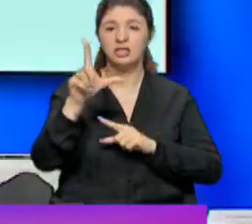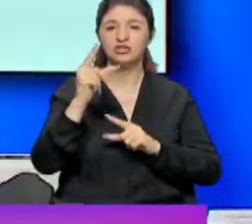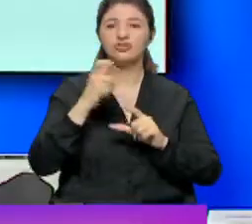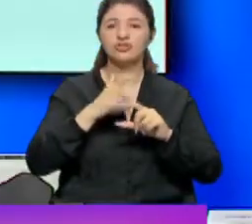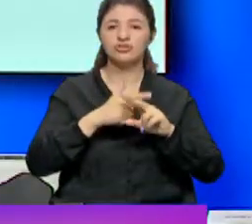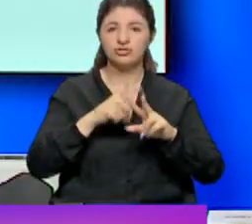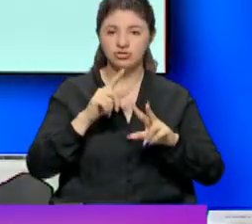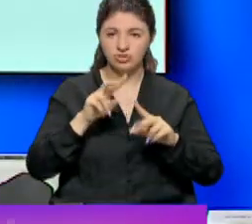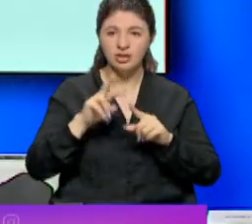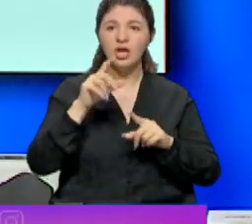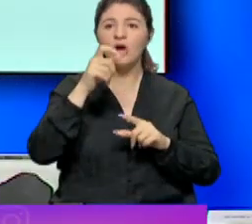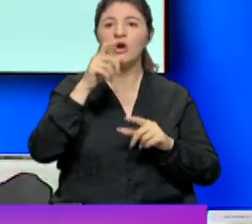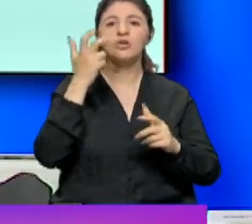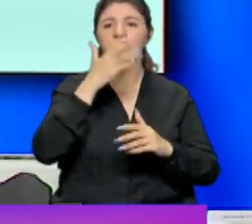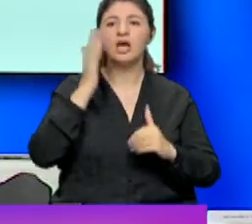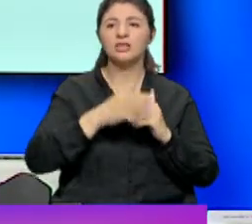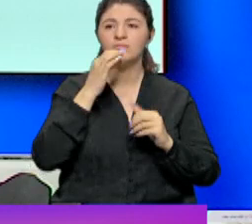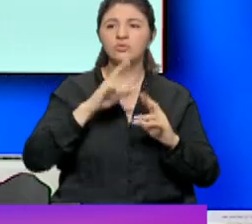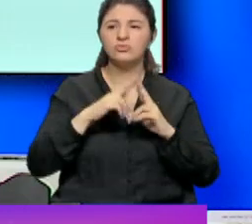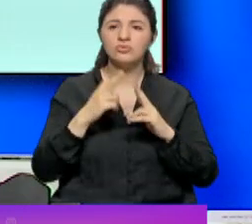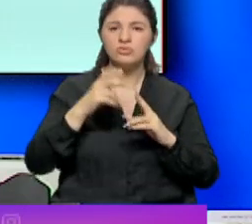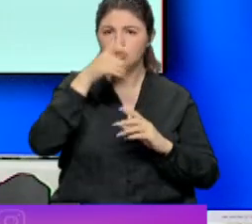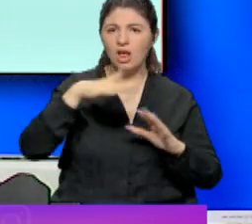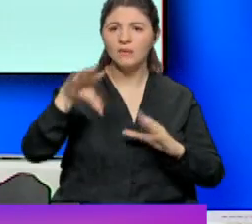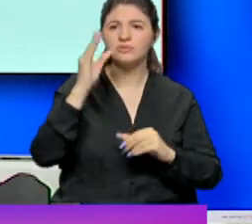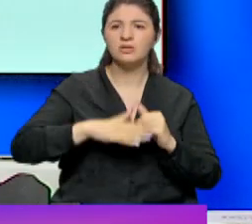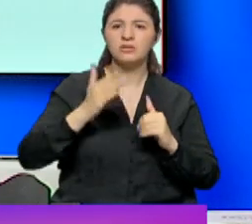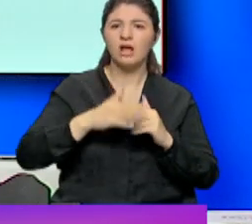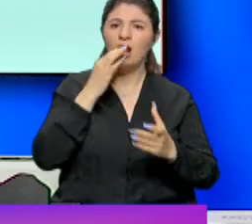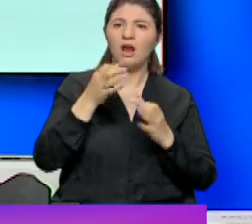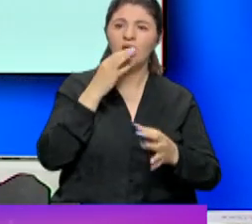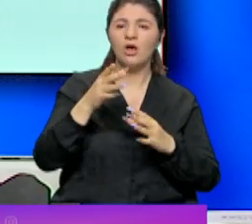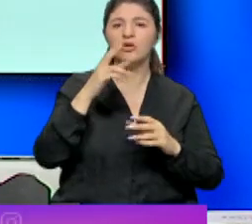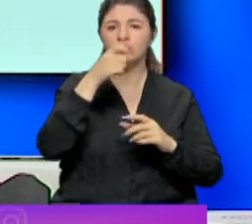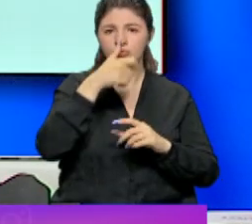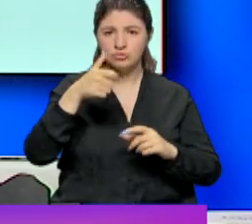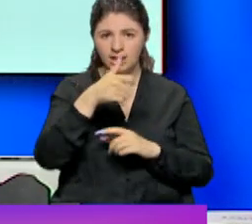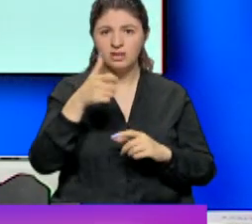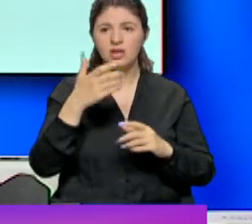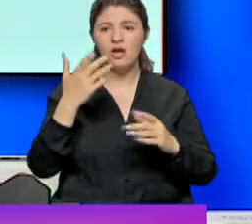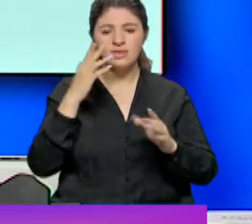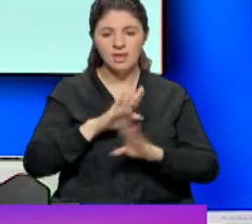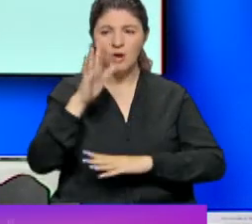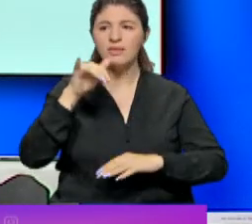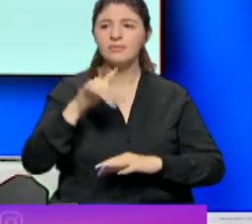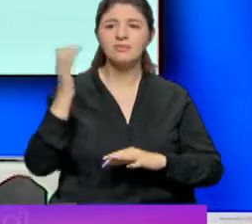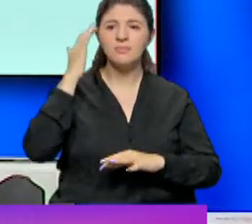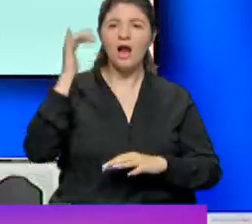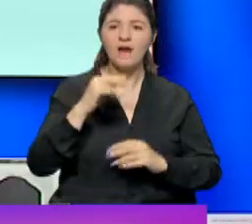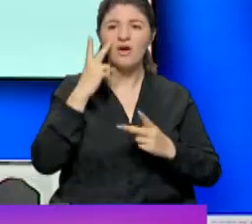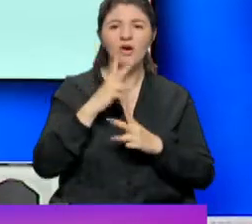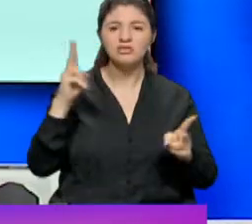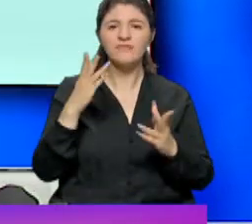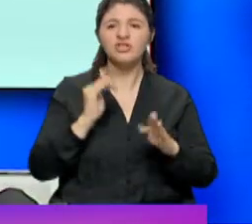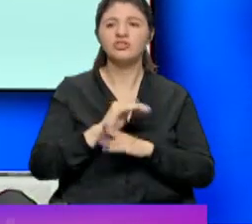konser yasa haberleri Yurdum 41.051357 temel hak ve özgürlükler ve yaşam tarzı gibi Evrensel değerler yönünden